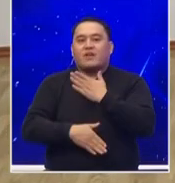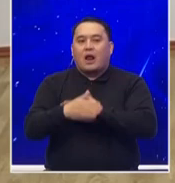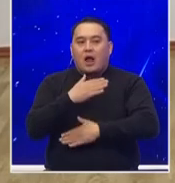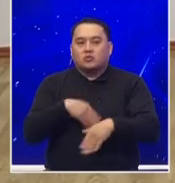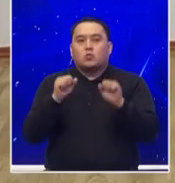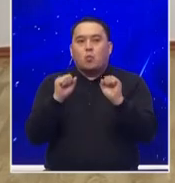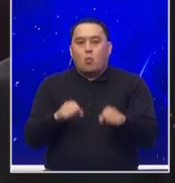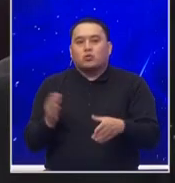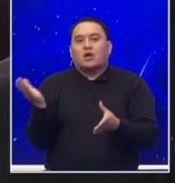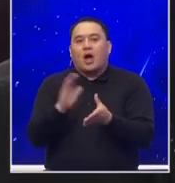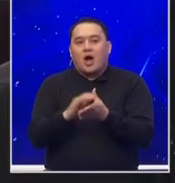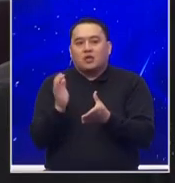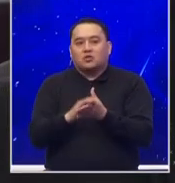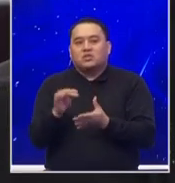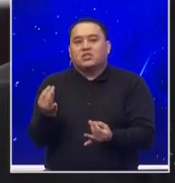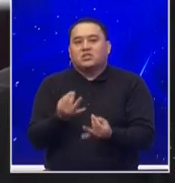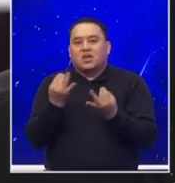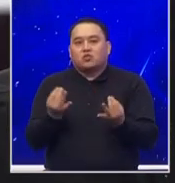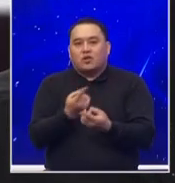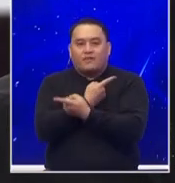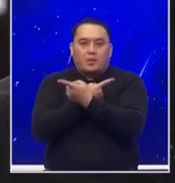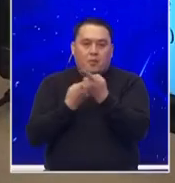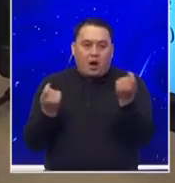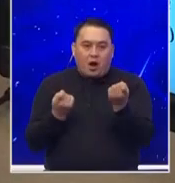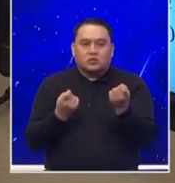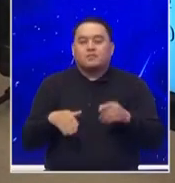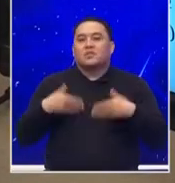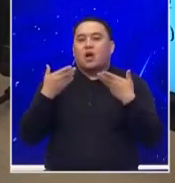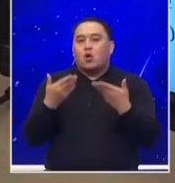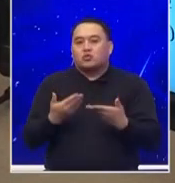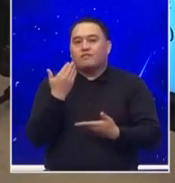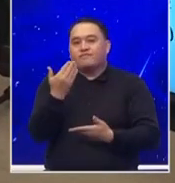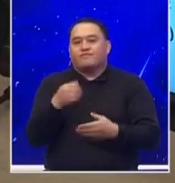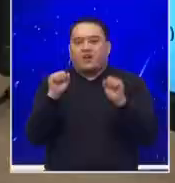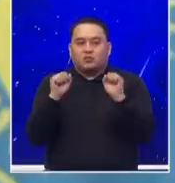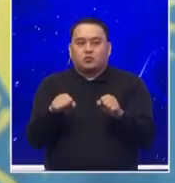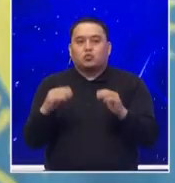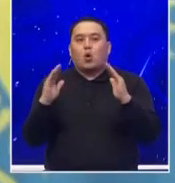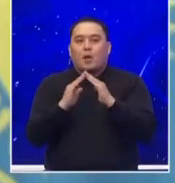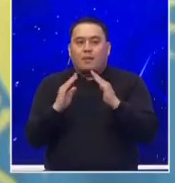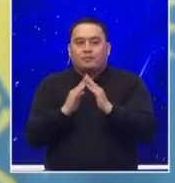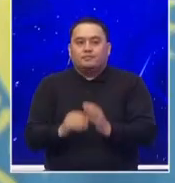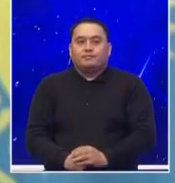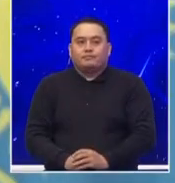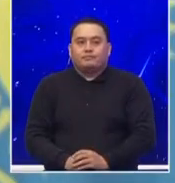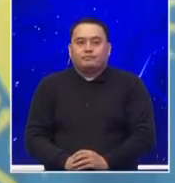где они смогут ознакомиться со всей интересующей их информацией. Также предусмотрена возможность голосования на дому.